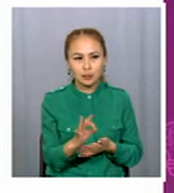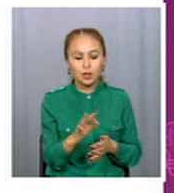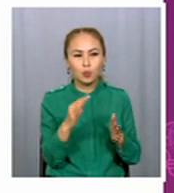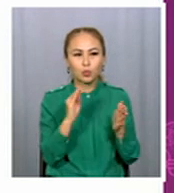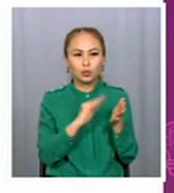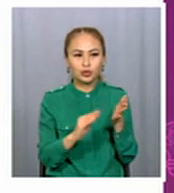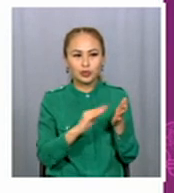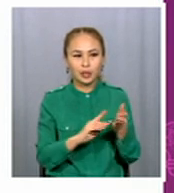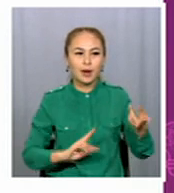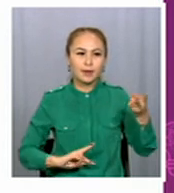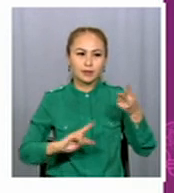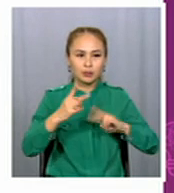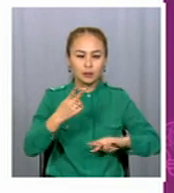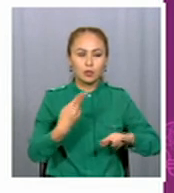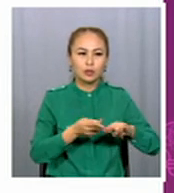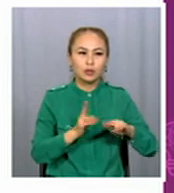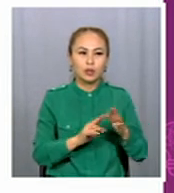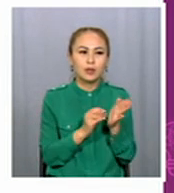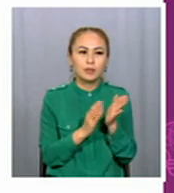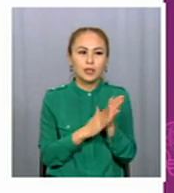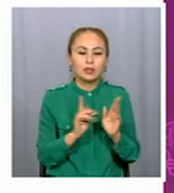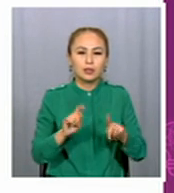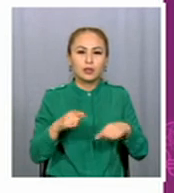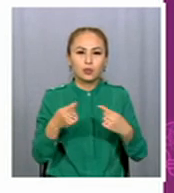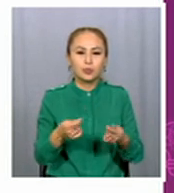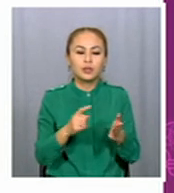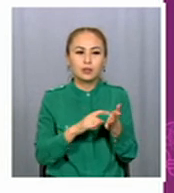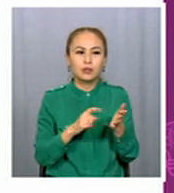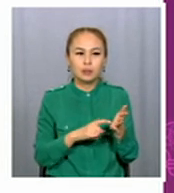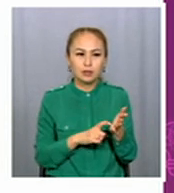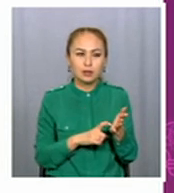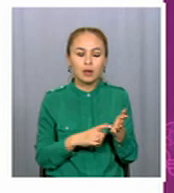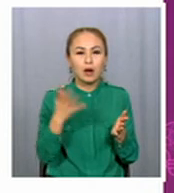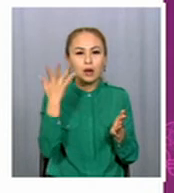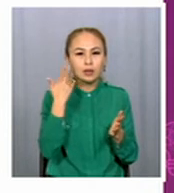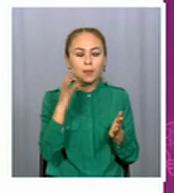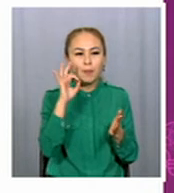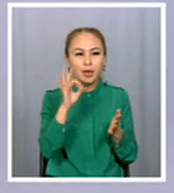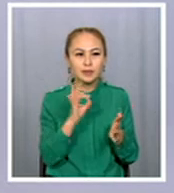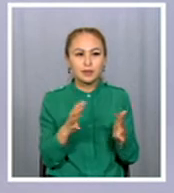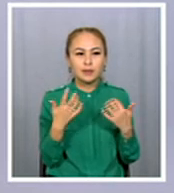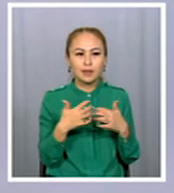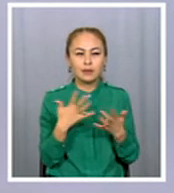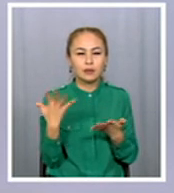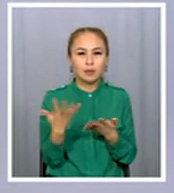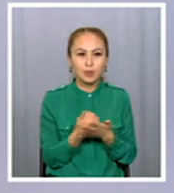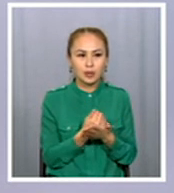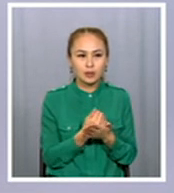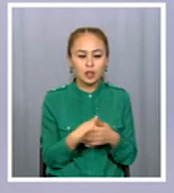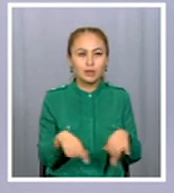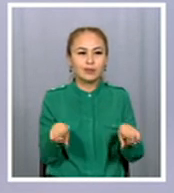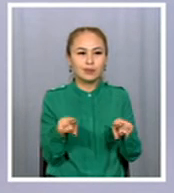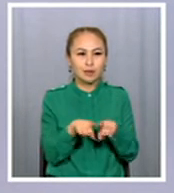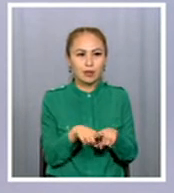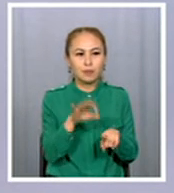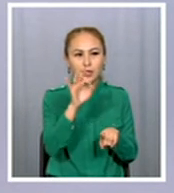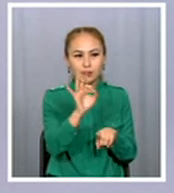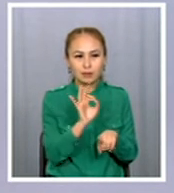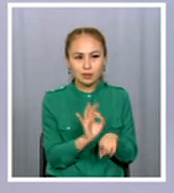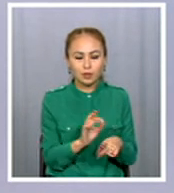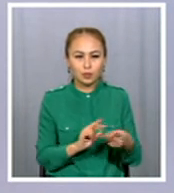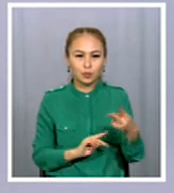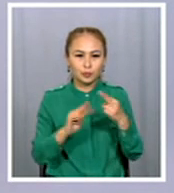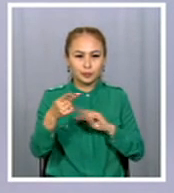айналдырып, сол берілген санға көбейтетін едік. Ал проценті бойынша сан тапқан кезде дәл солай процентті бөлшекке